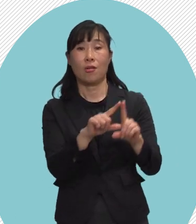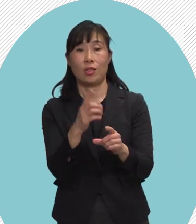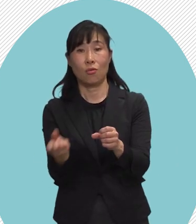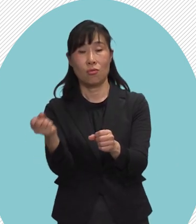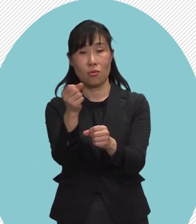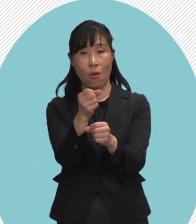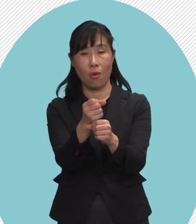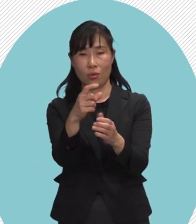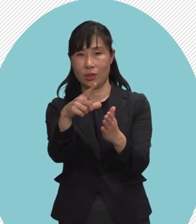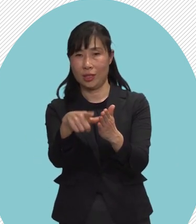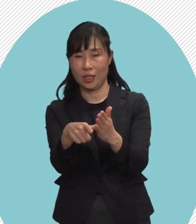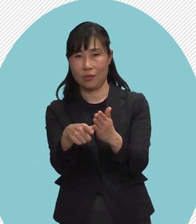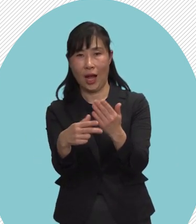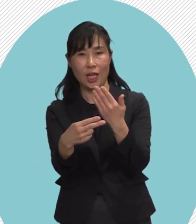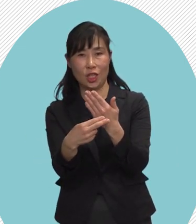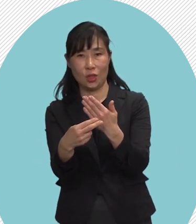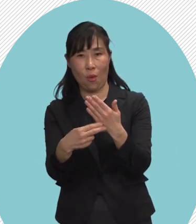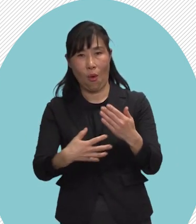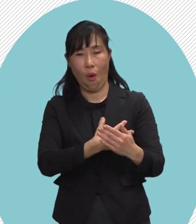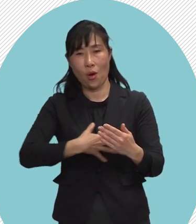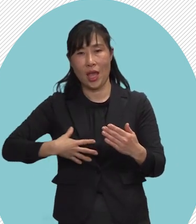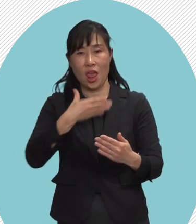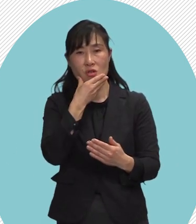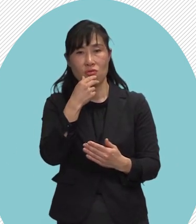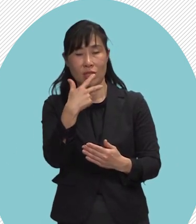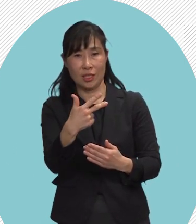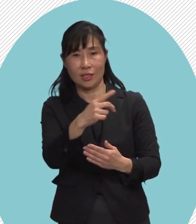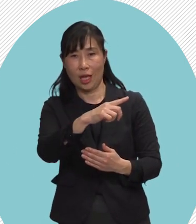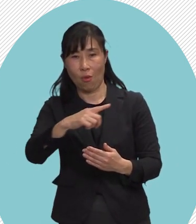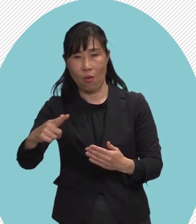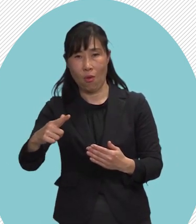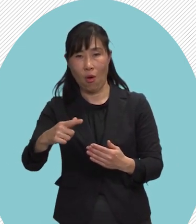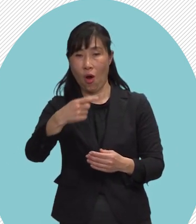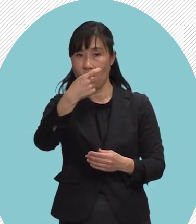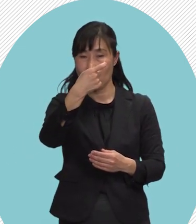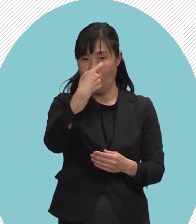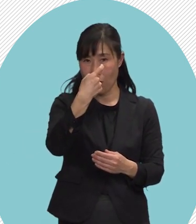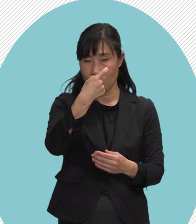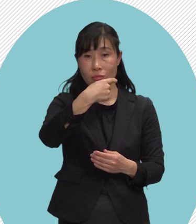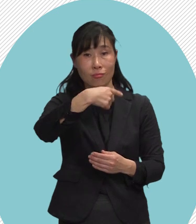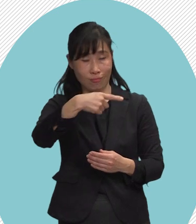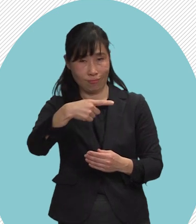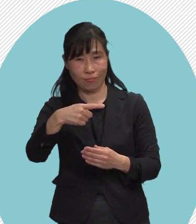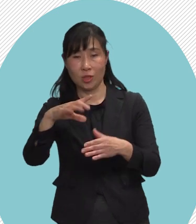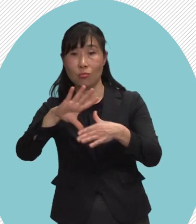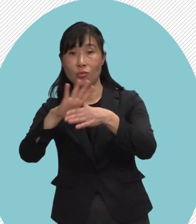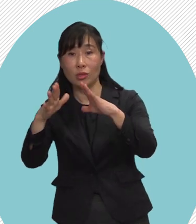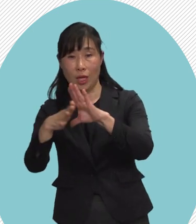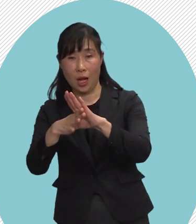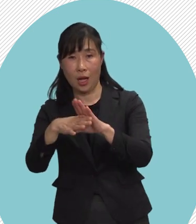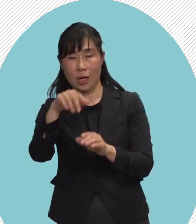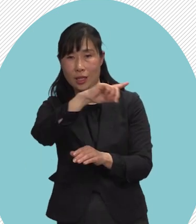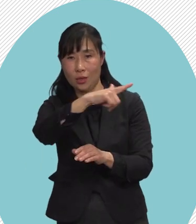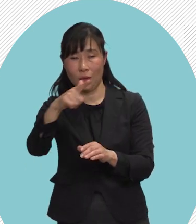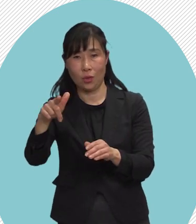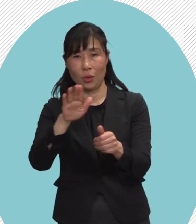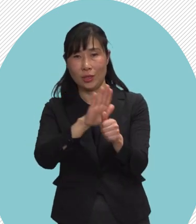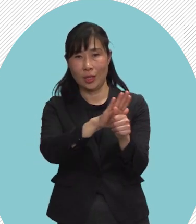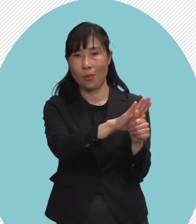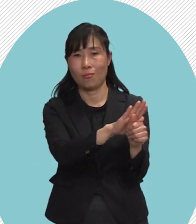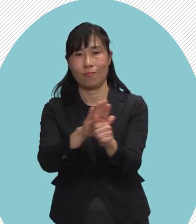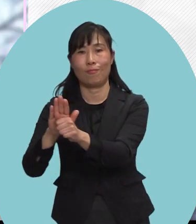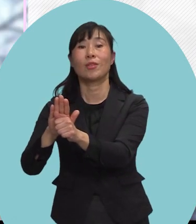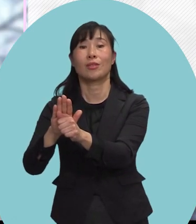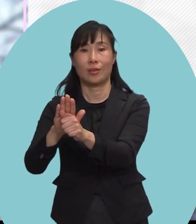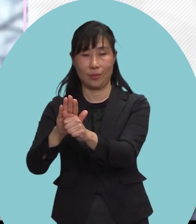暮らしの復興では、医療、保健、福祉ほか、教育、文化の各方面に支援を行